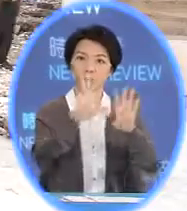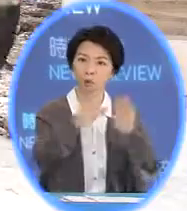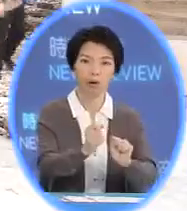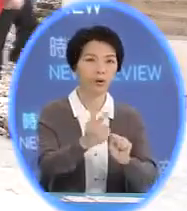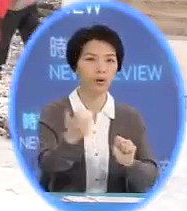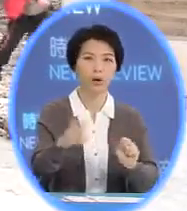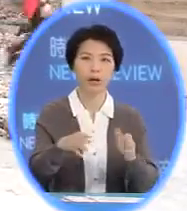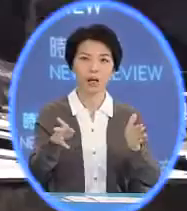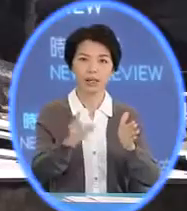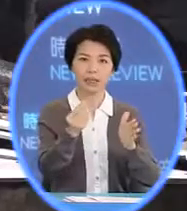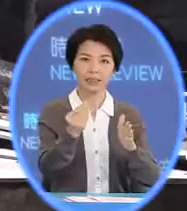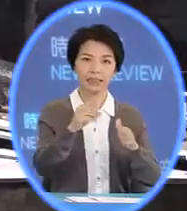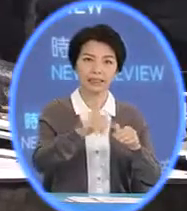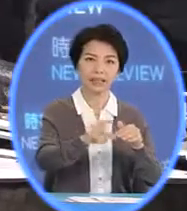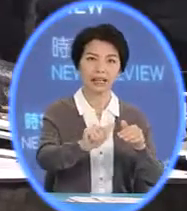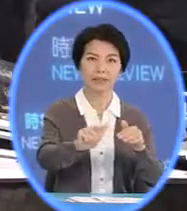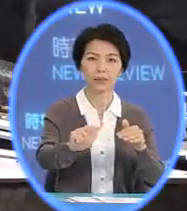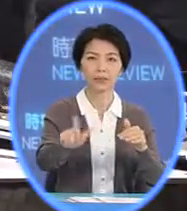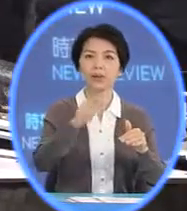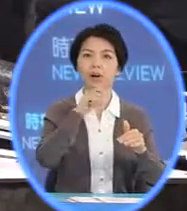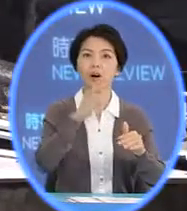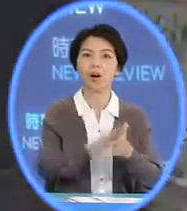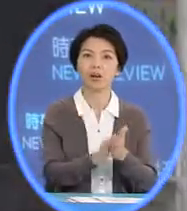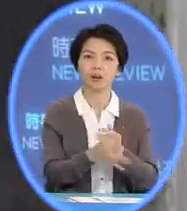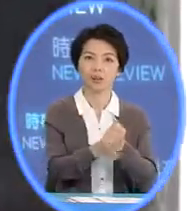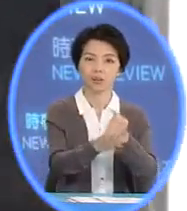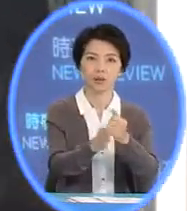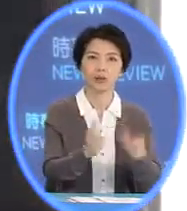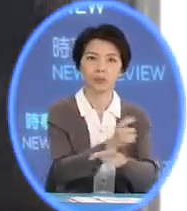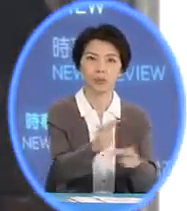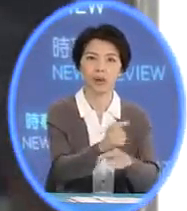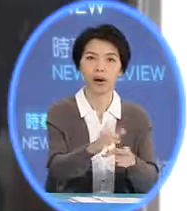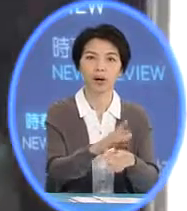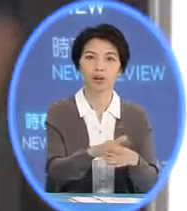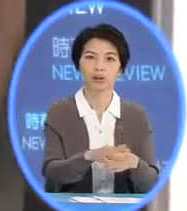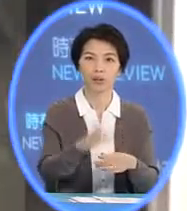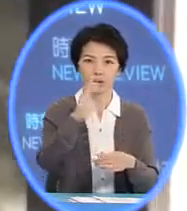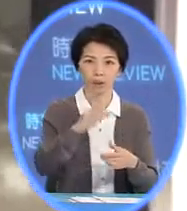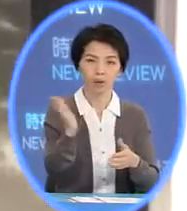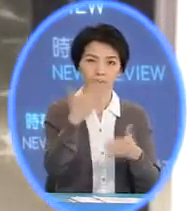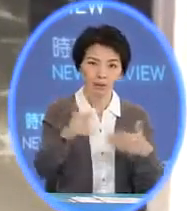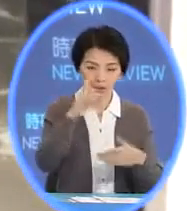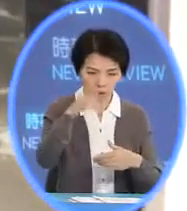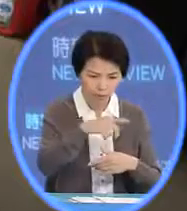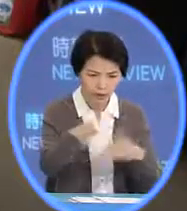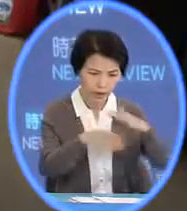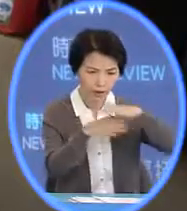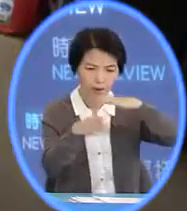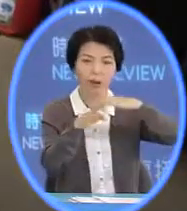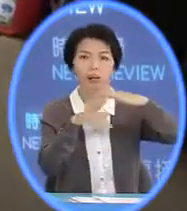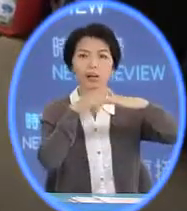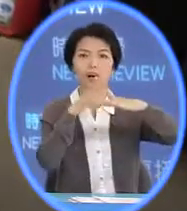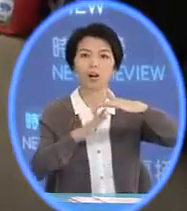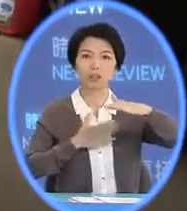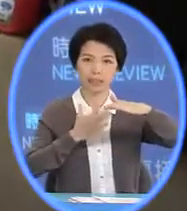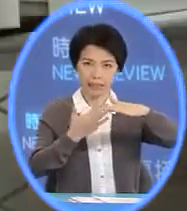地下留下大量山泥垃圾，不少海鲜档的设施损毁。有居民选择打风过后先回家，但就发现即使是做了